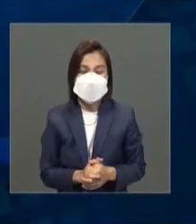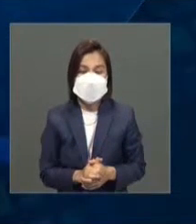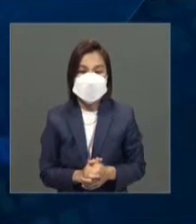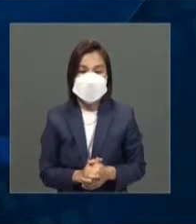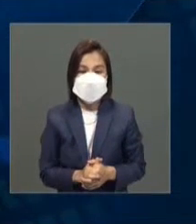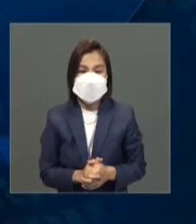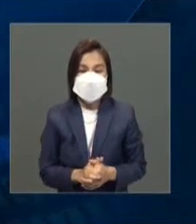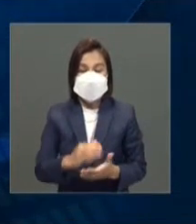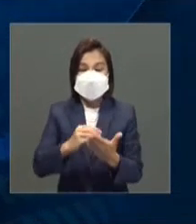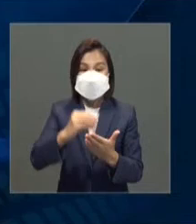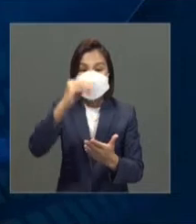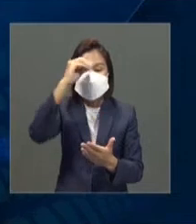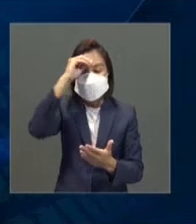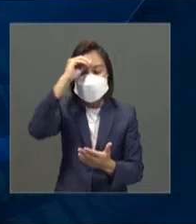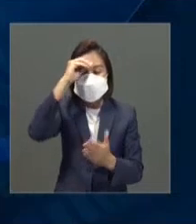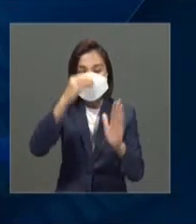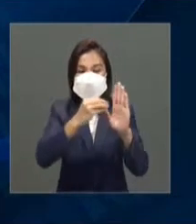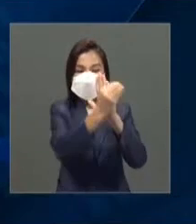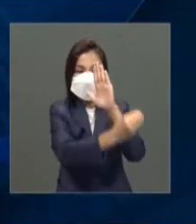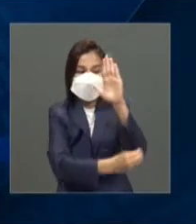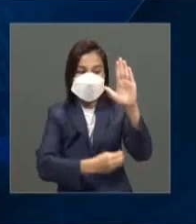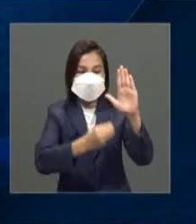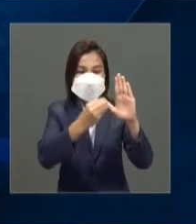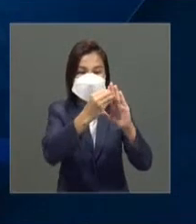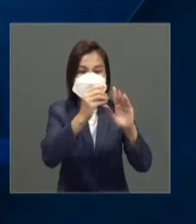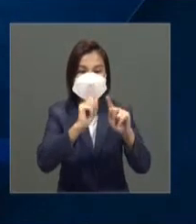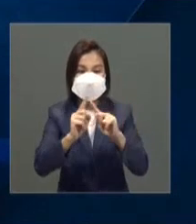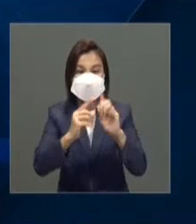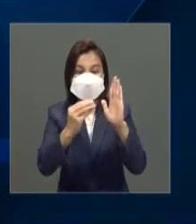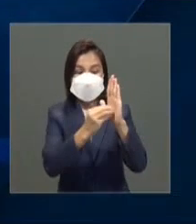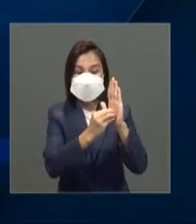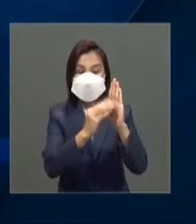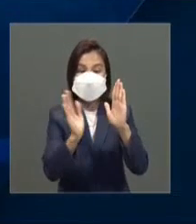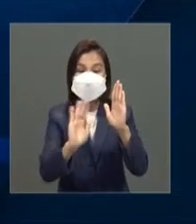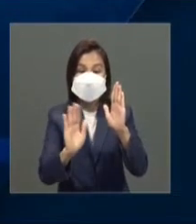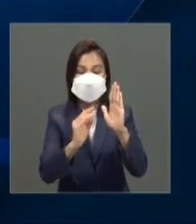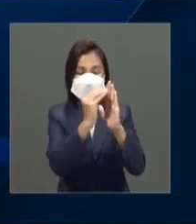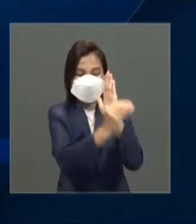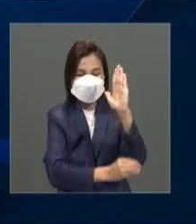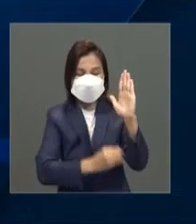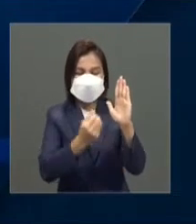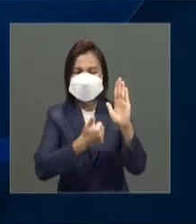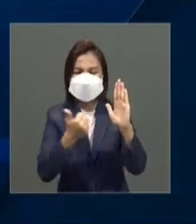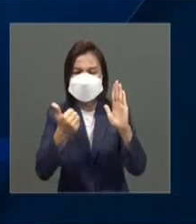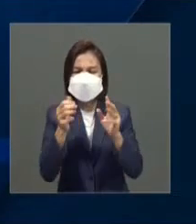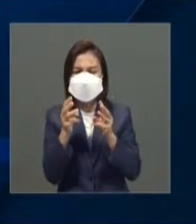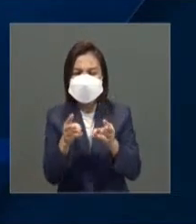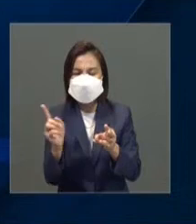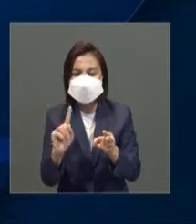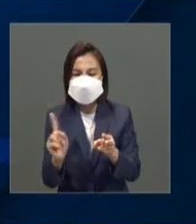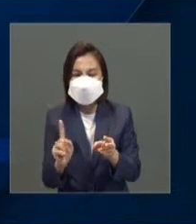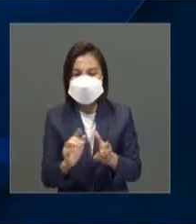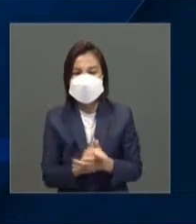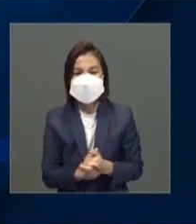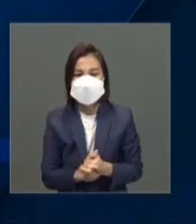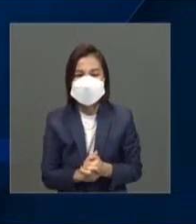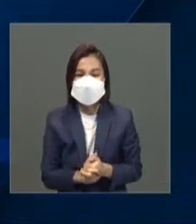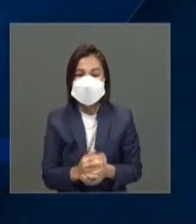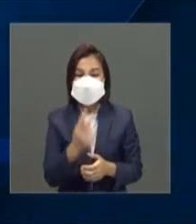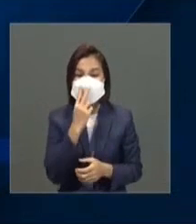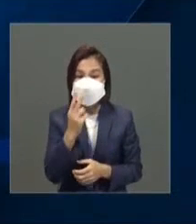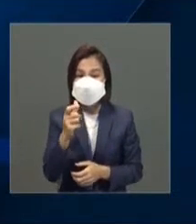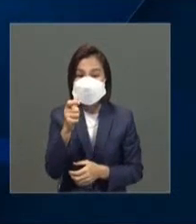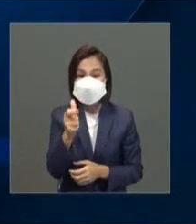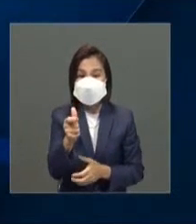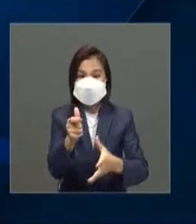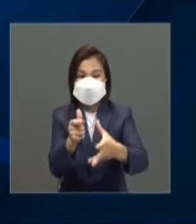สำหรับนักเรียนที่อยู่จังหวัดอื่นๆ76จังหวัดนอกพื้นที่กรุงเทพมหานครนะครับก็สามารถที่จะสแกน QR